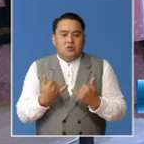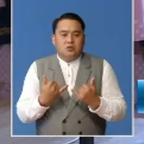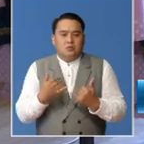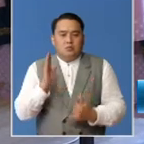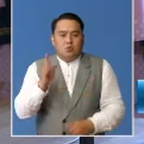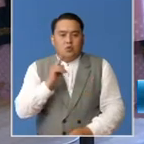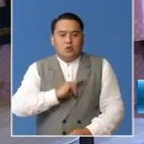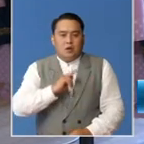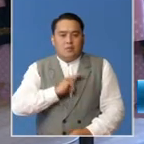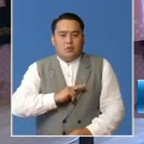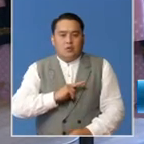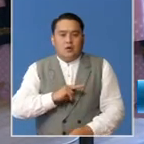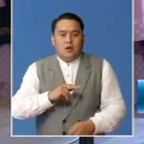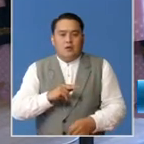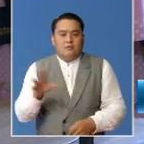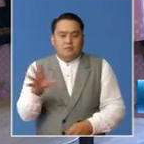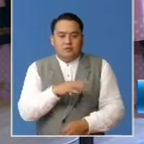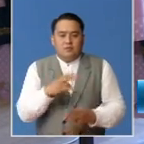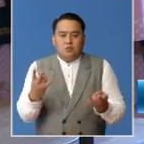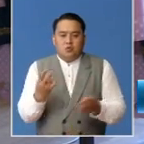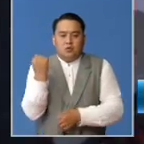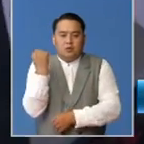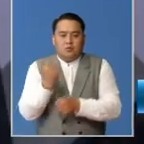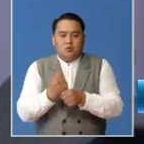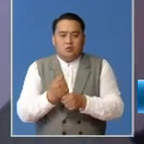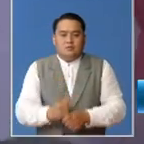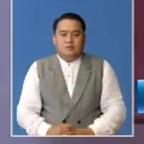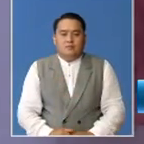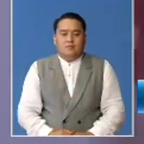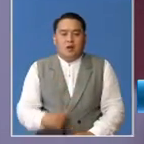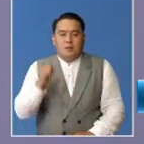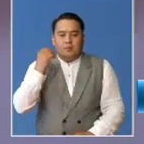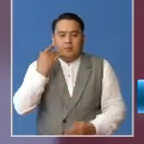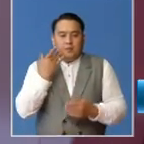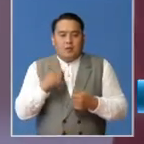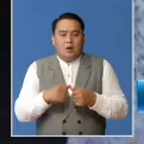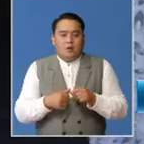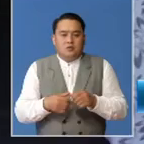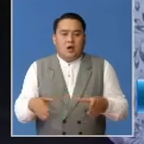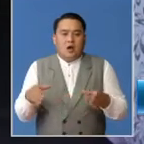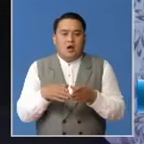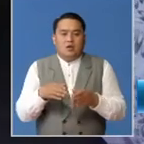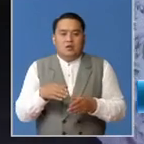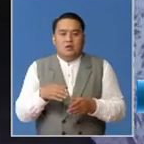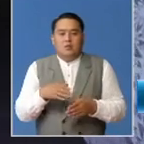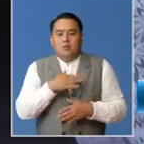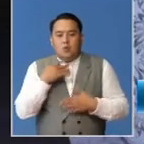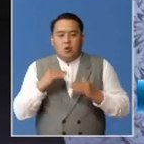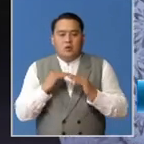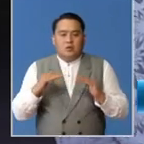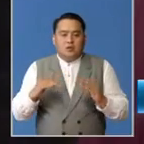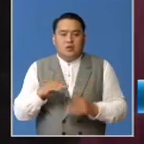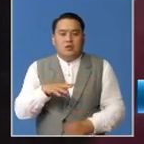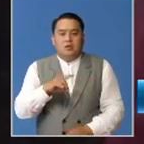работать, прачечная, всем нужны рабочие силы. Одна из постоянных клиентов объединения «Жигер» – многодетная мать